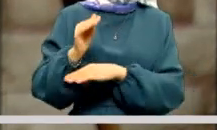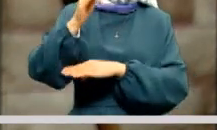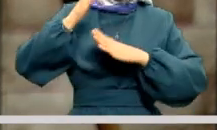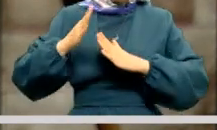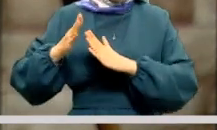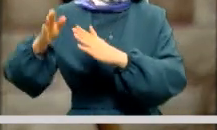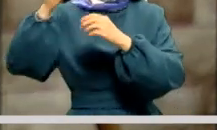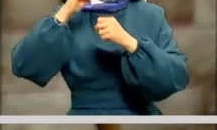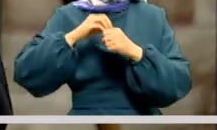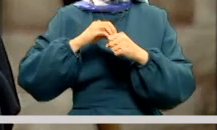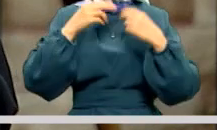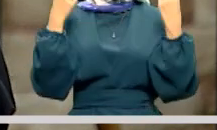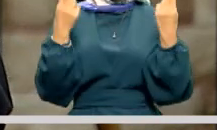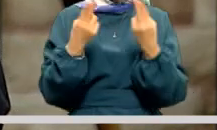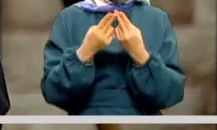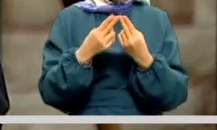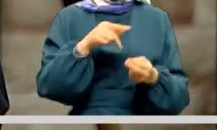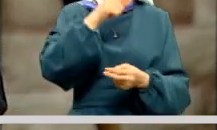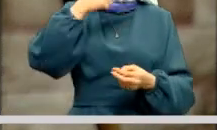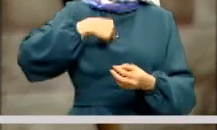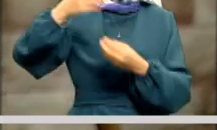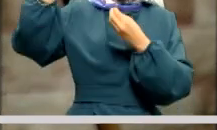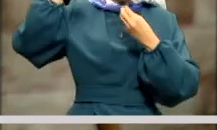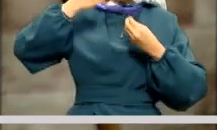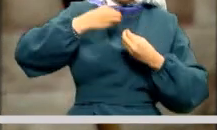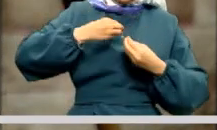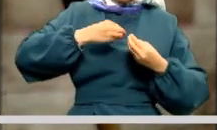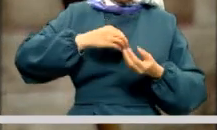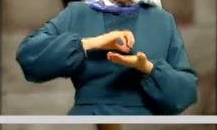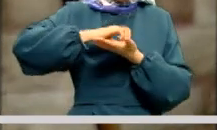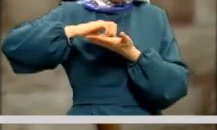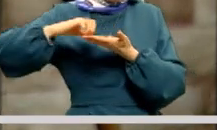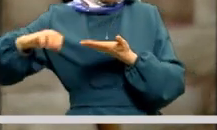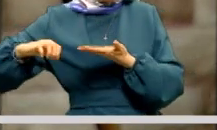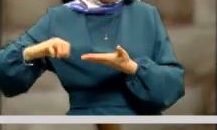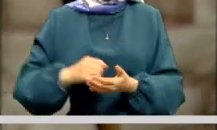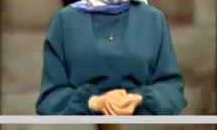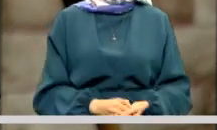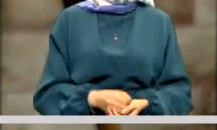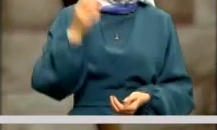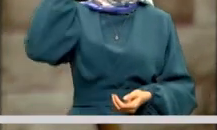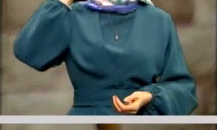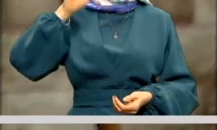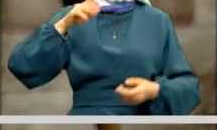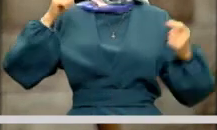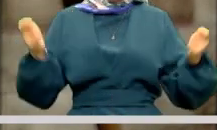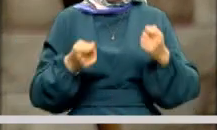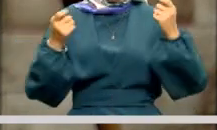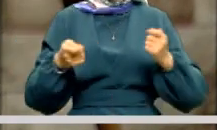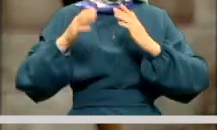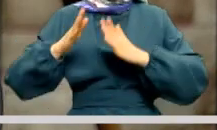sürdürmemiz için dünyada bize ayrılmış olan hissemiz olan kısmını Evet unutmayacağız ve çalışacağız